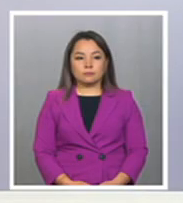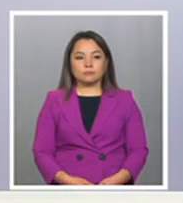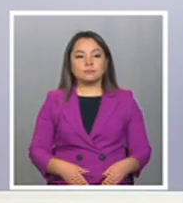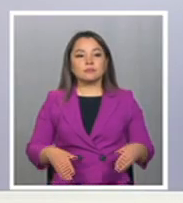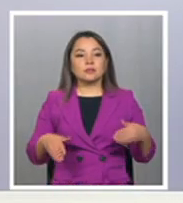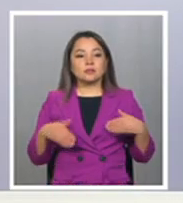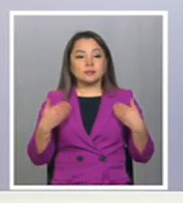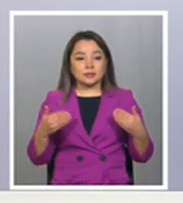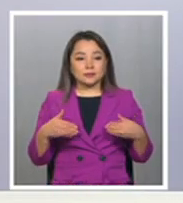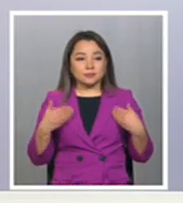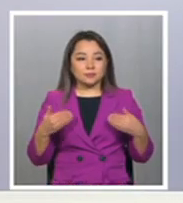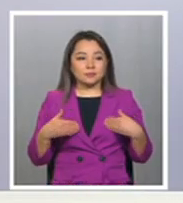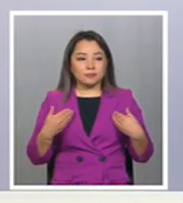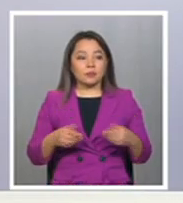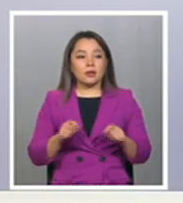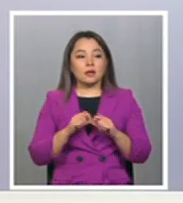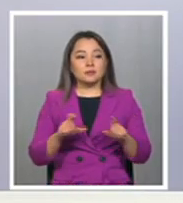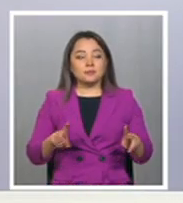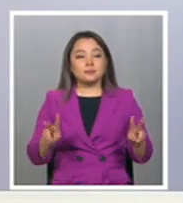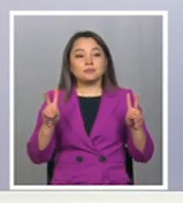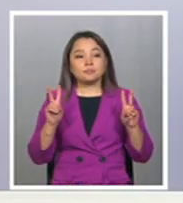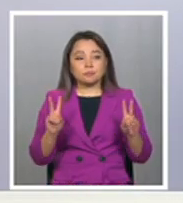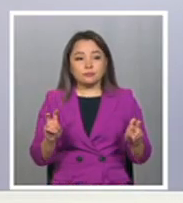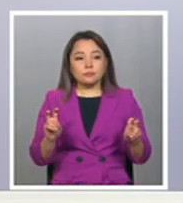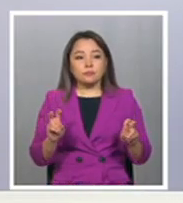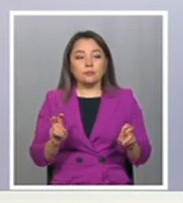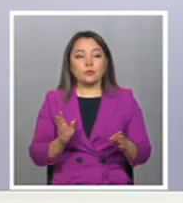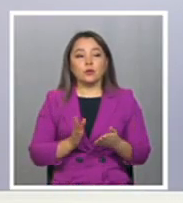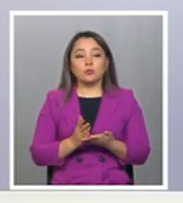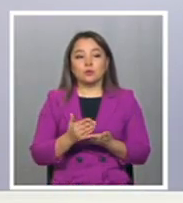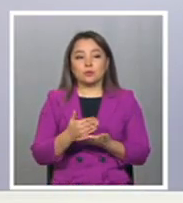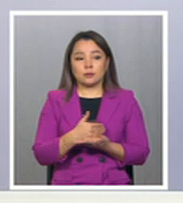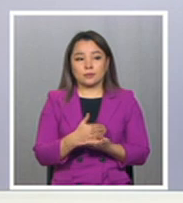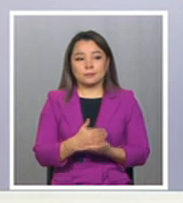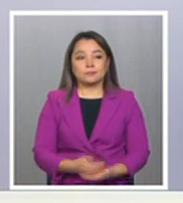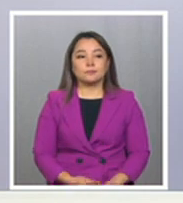Сәлеметсіздер ме? Сабағымыздың тақырыбы бұрылыстар.